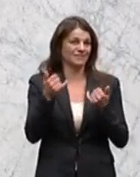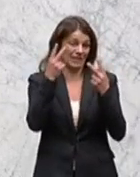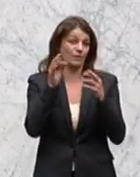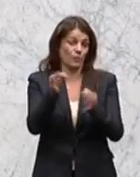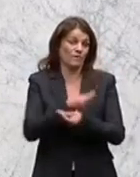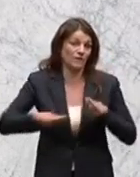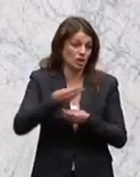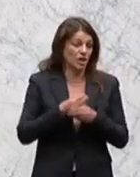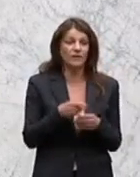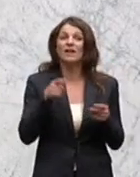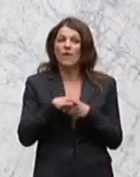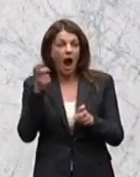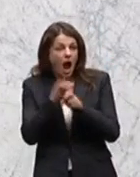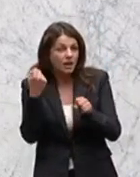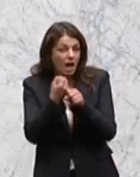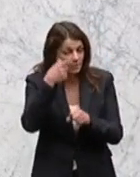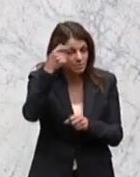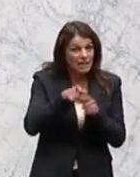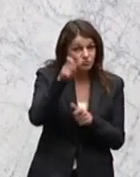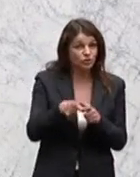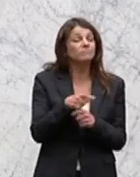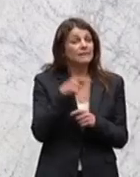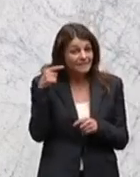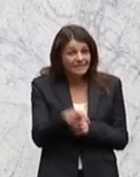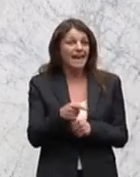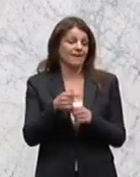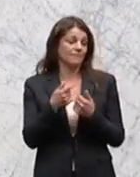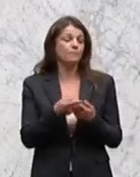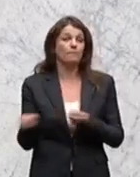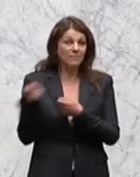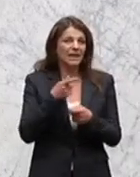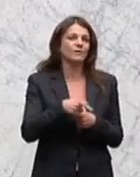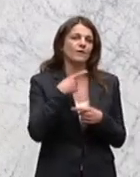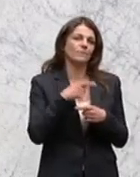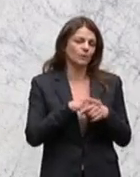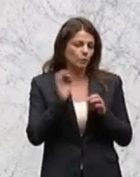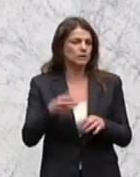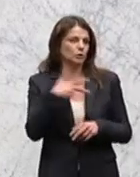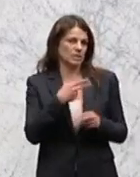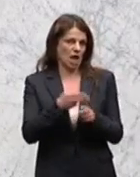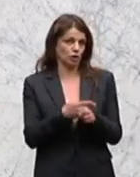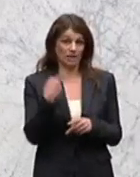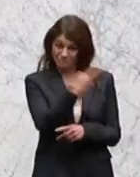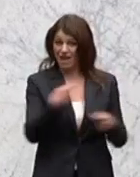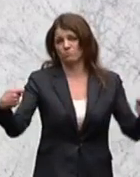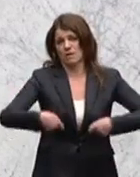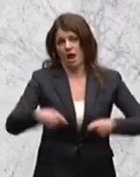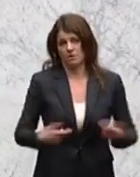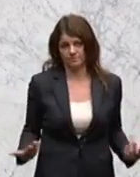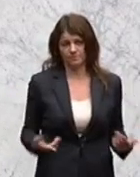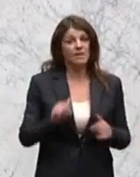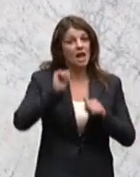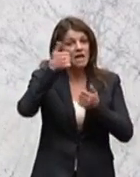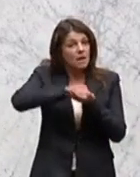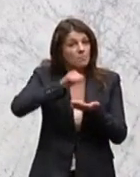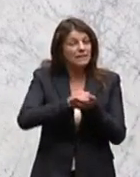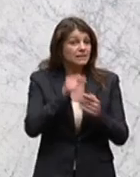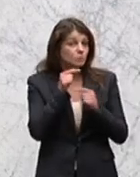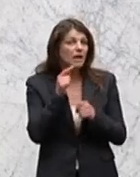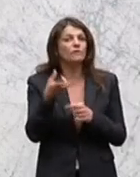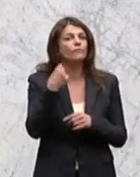gibt es einen vorschriftsgemäßen Notausgang natürlich. Dieser liegt zufällig in der Einflugschneise eines